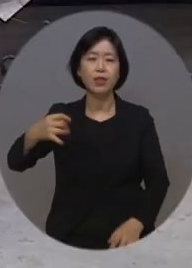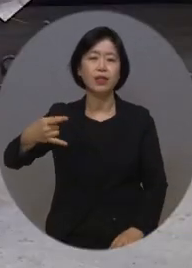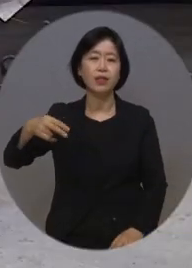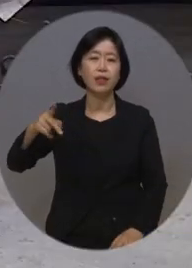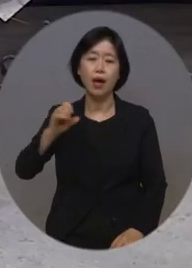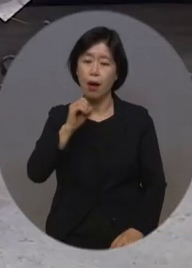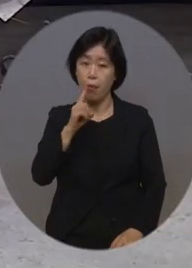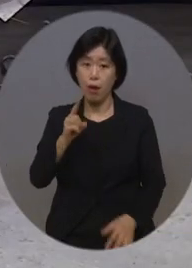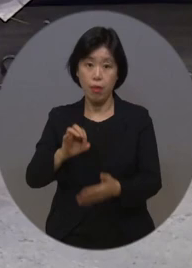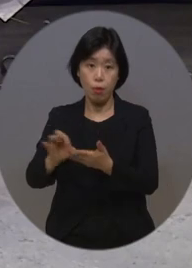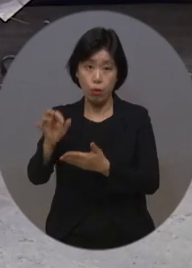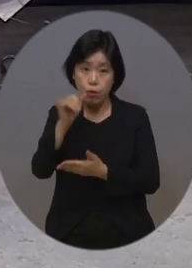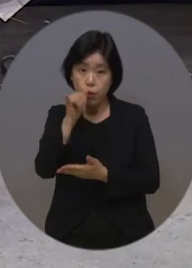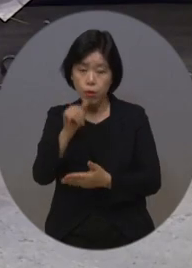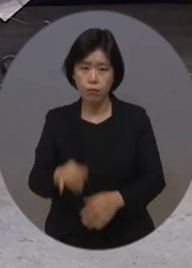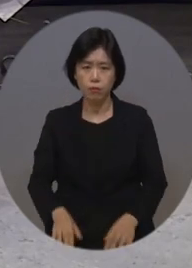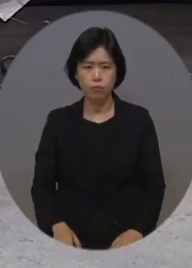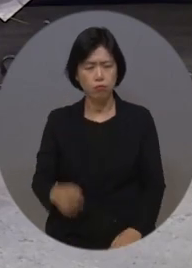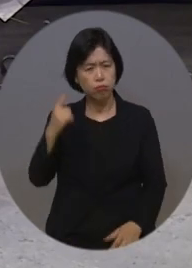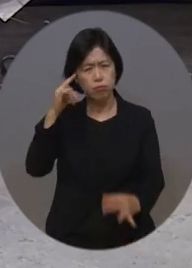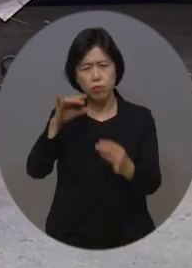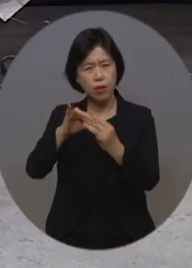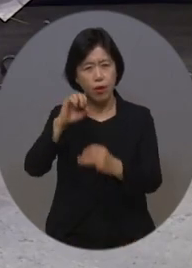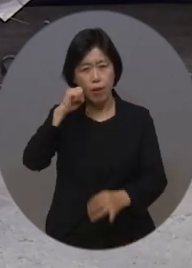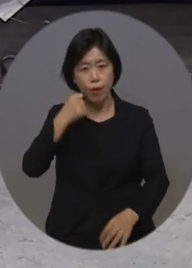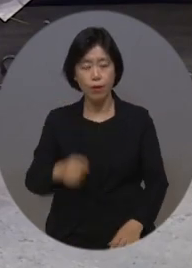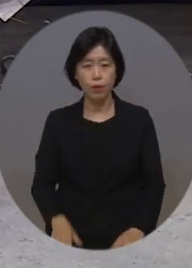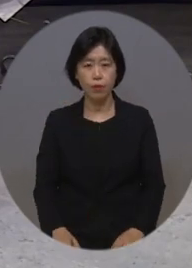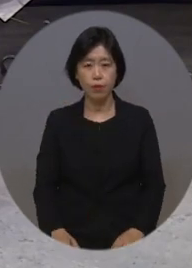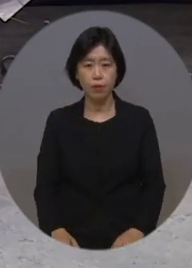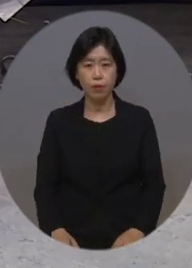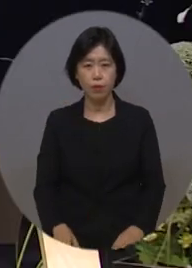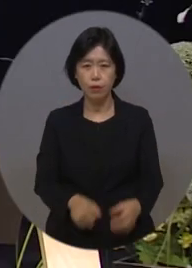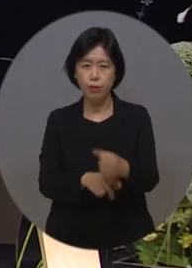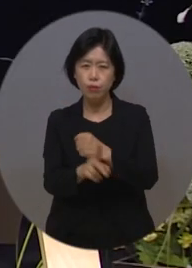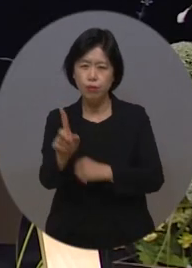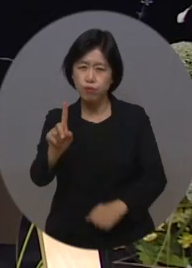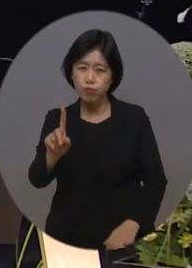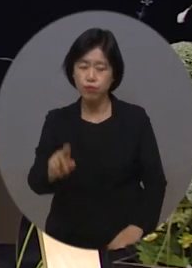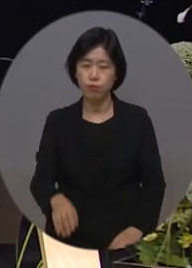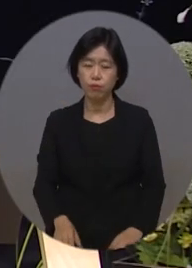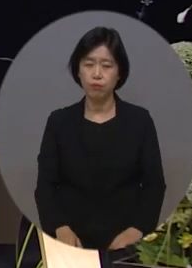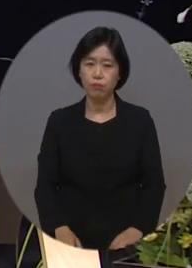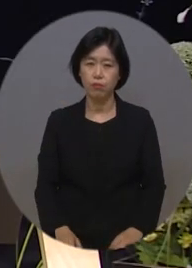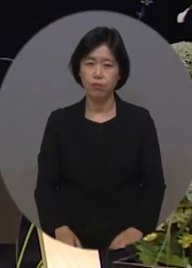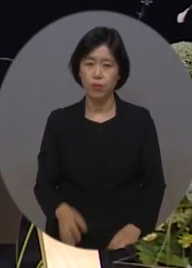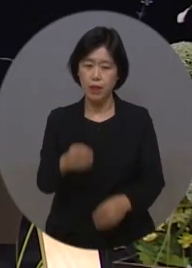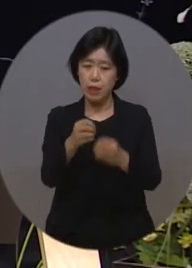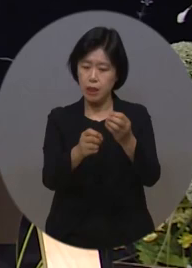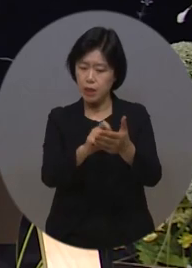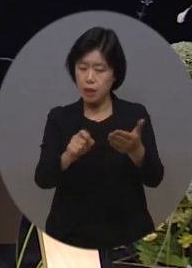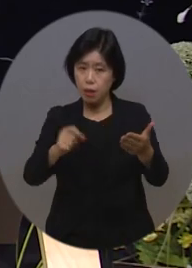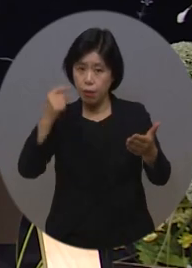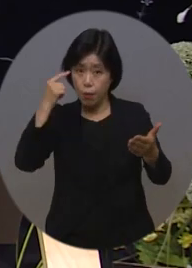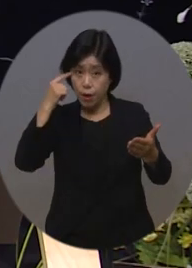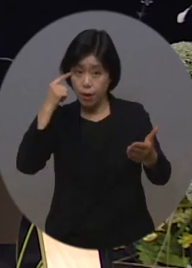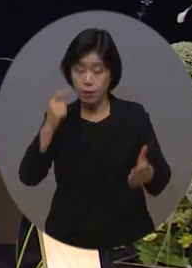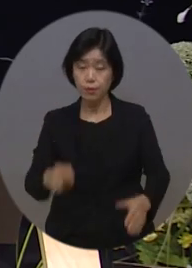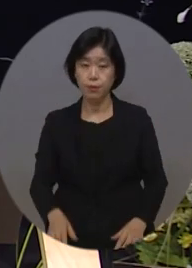언뜻 동의하기 어려운 말입니다. 어떤 사연이 있었길래 시로 써야 했던 걸까요?